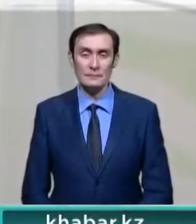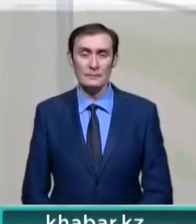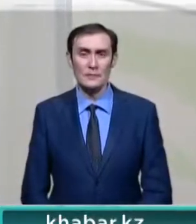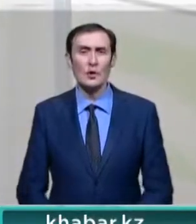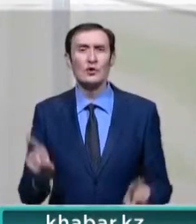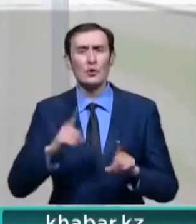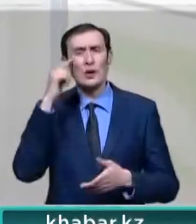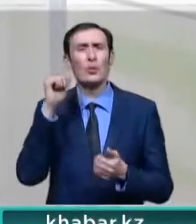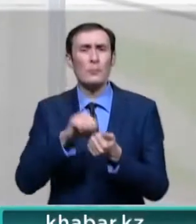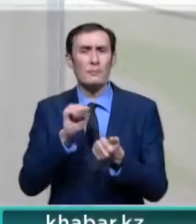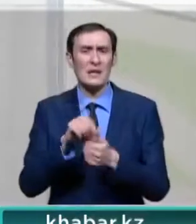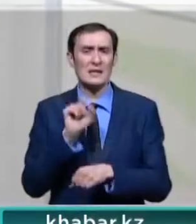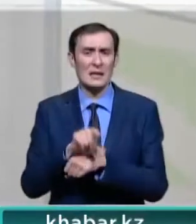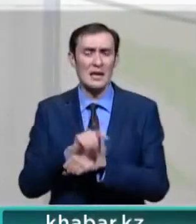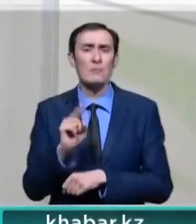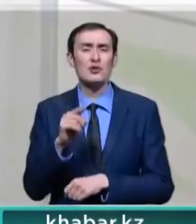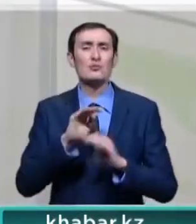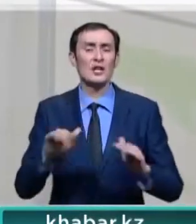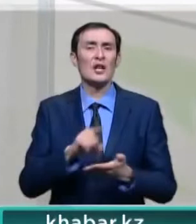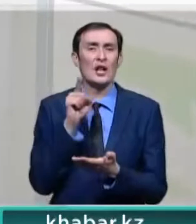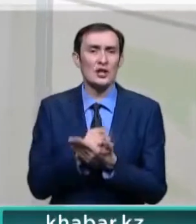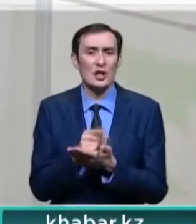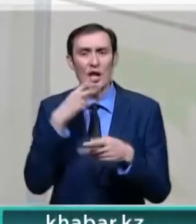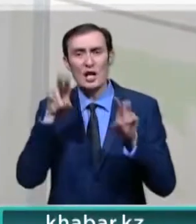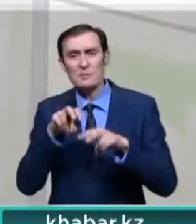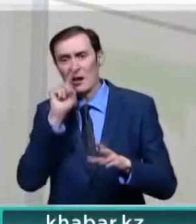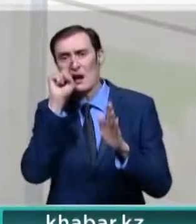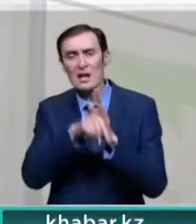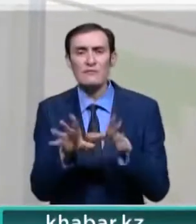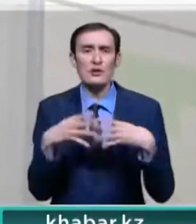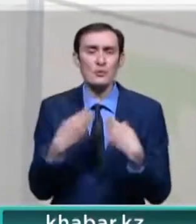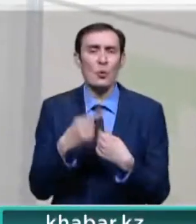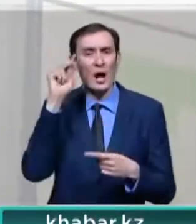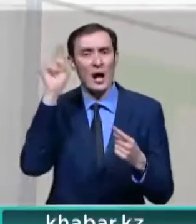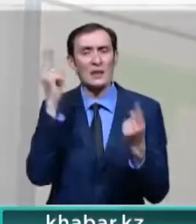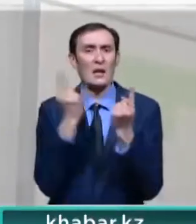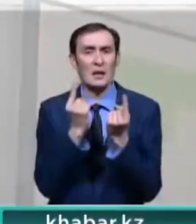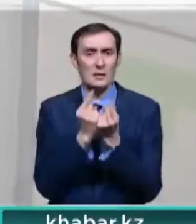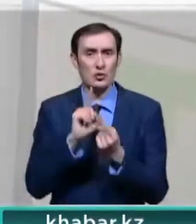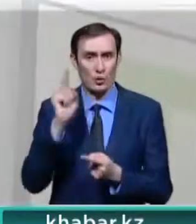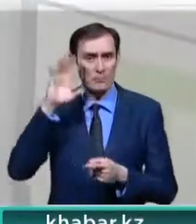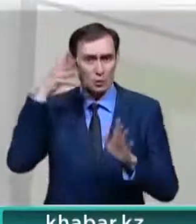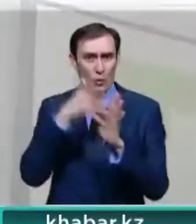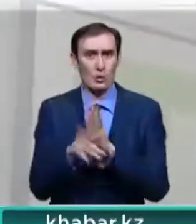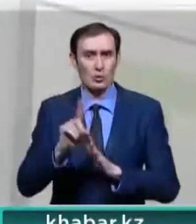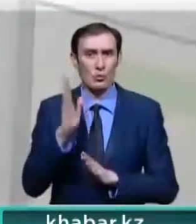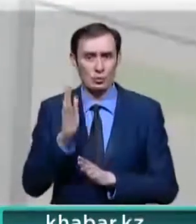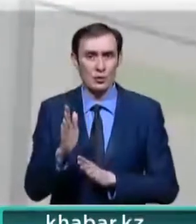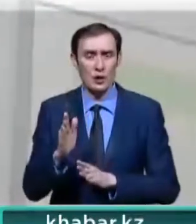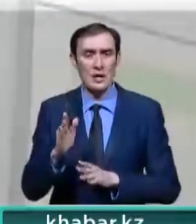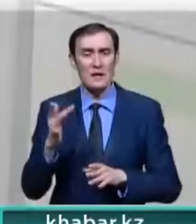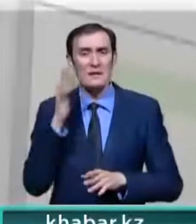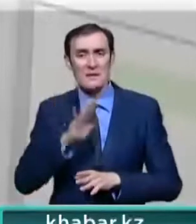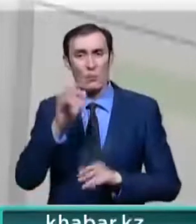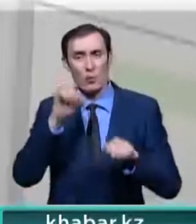что за глупейшие задание почему дети должны разбирайте лезть в семью одноклассник они не психологи и социологи которые не всегда